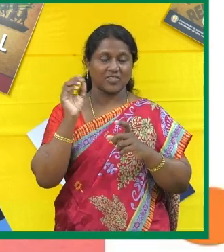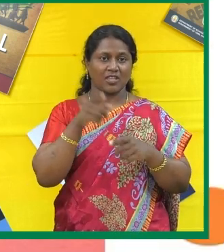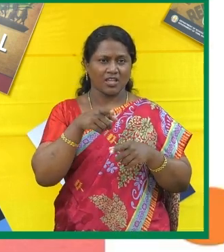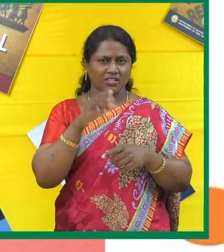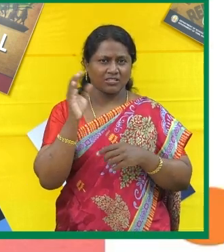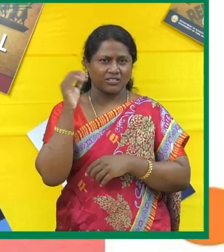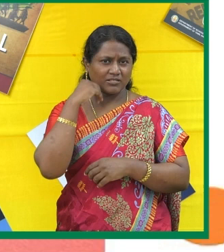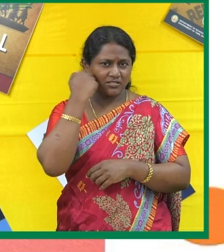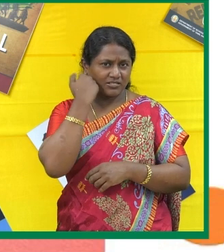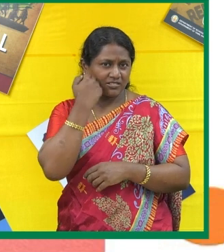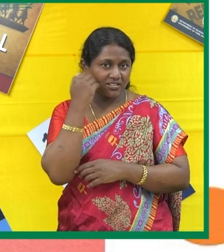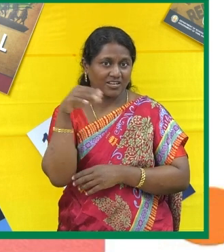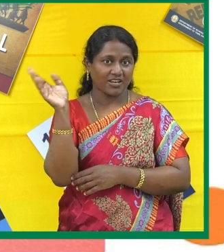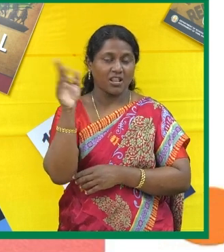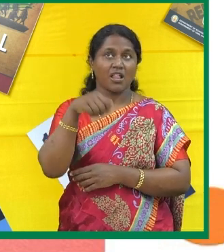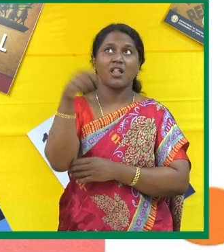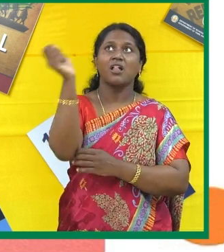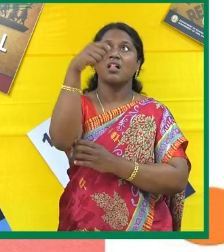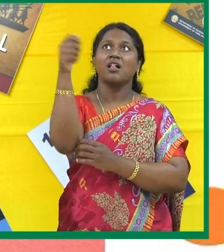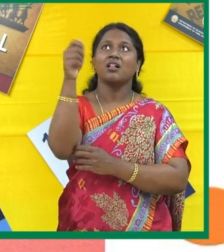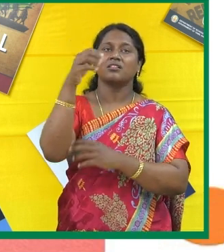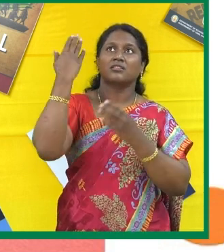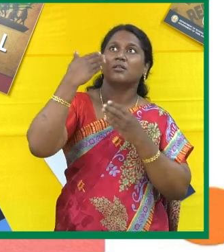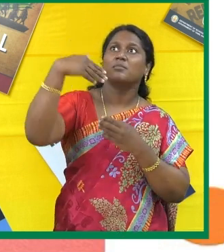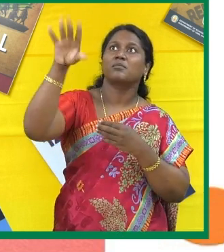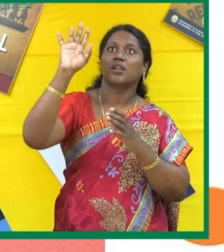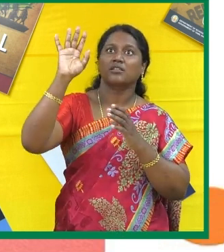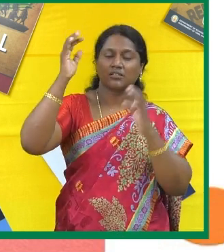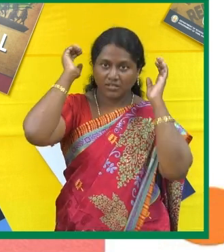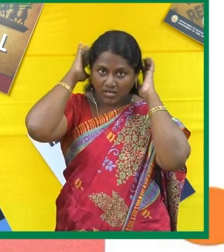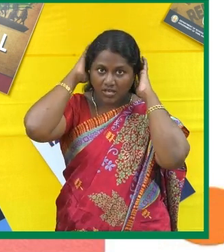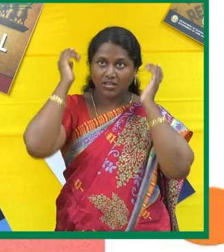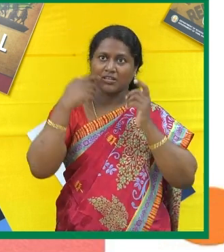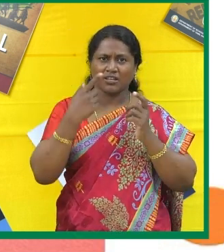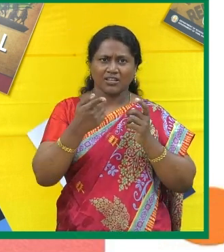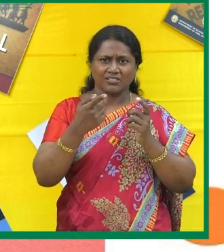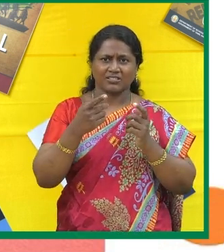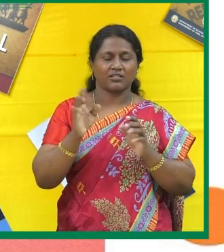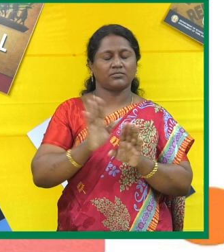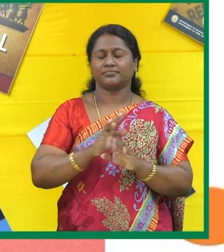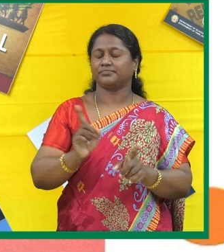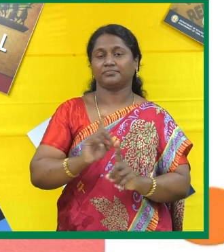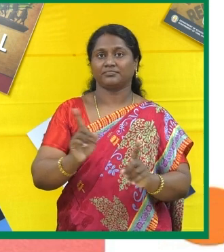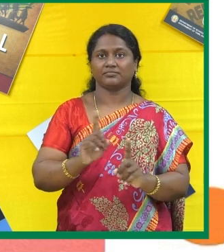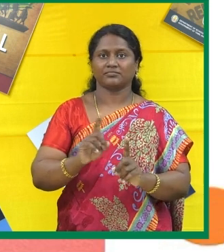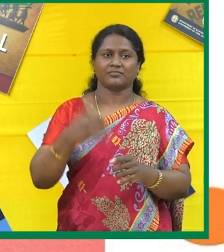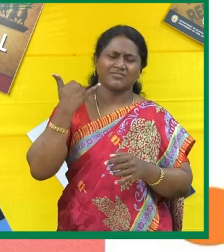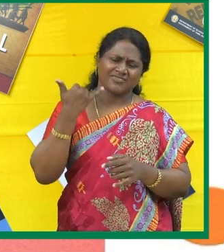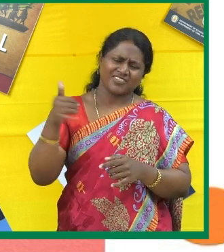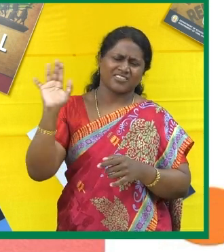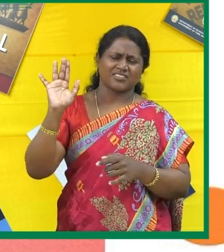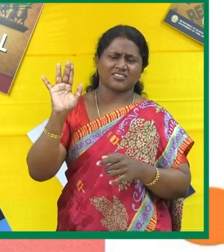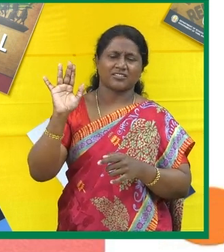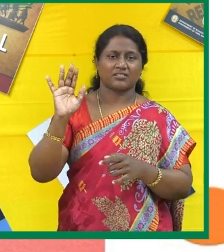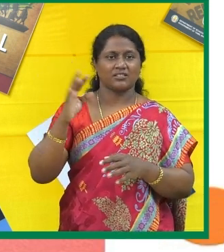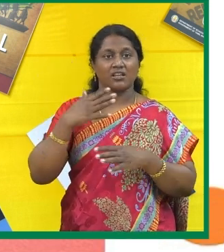it, but okay, let it go, I'll get something new. Like that she has to develop her mind. So not mourning for the things that disappear. உன்னை